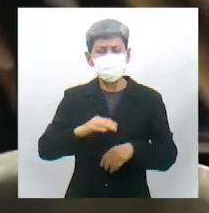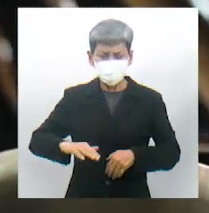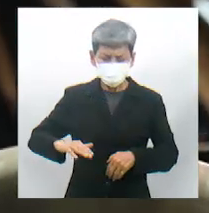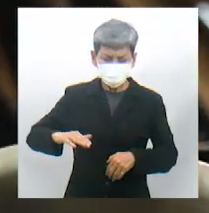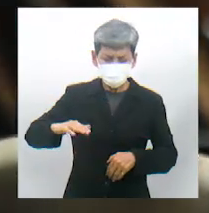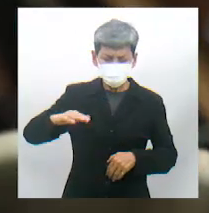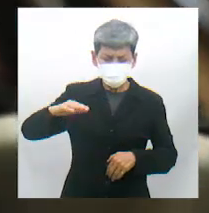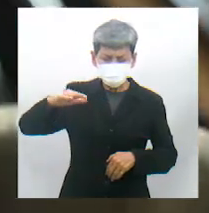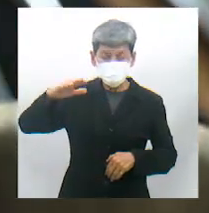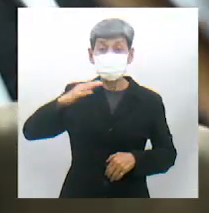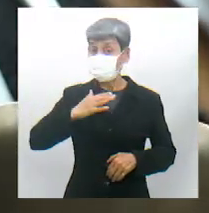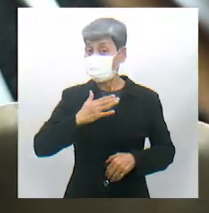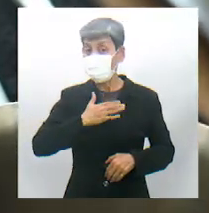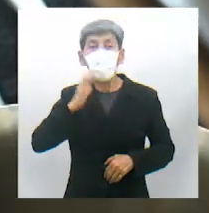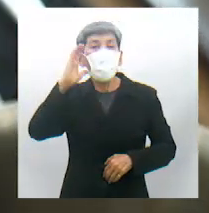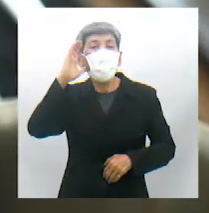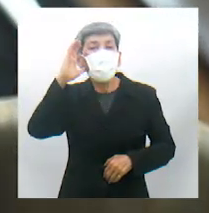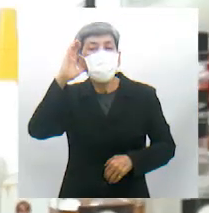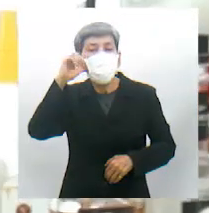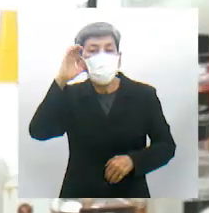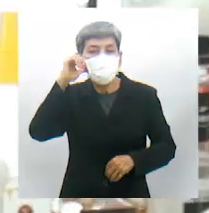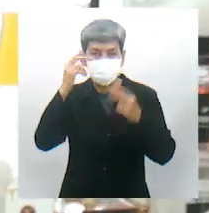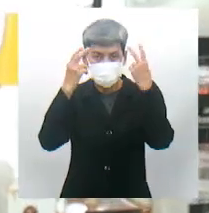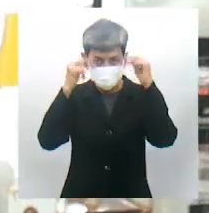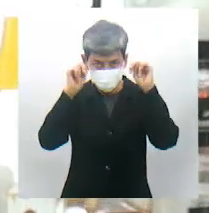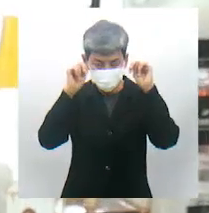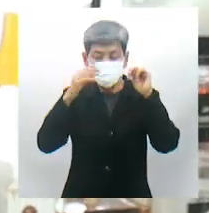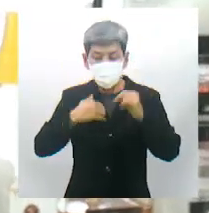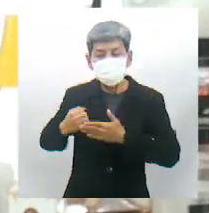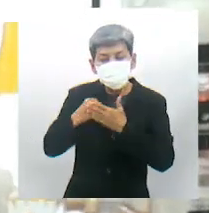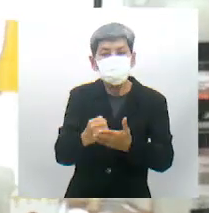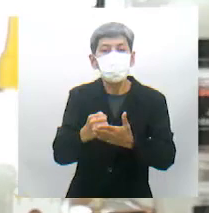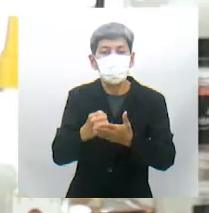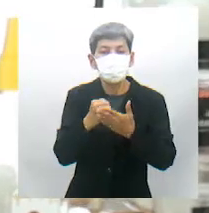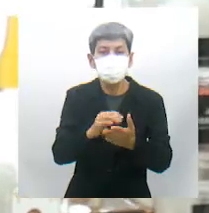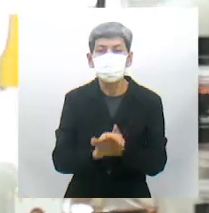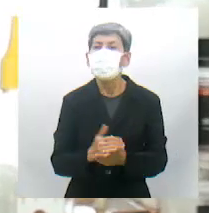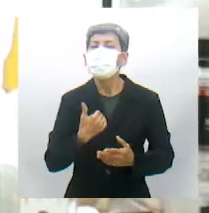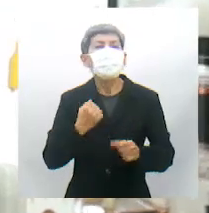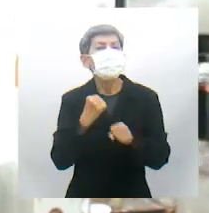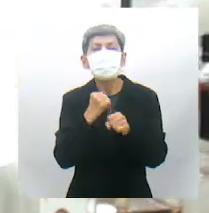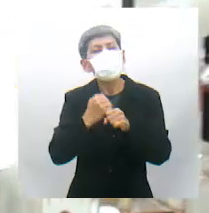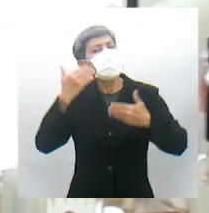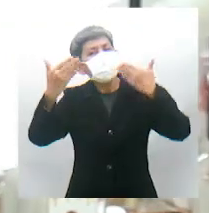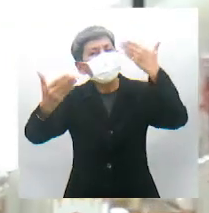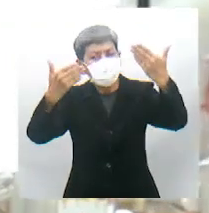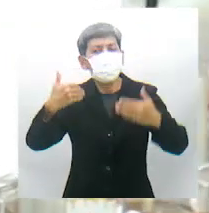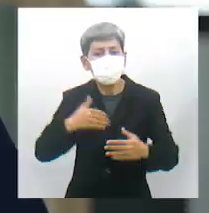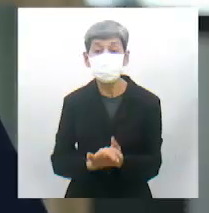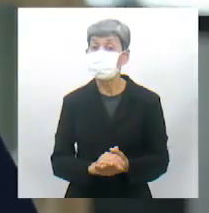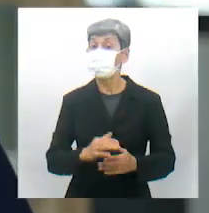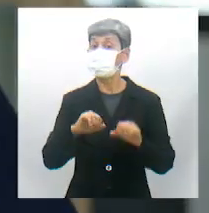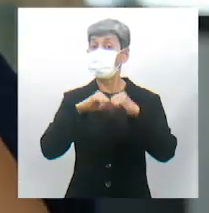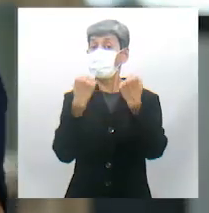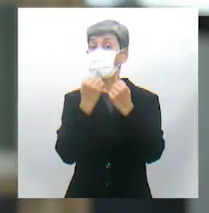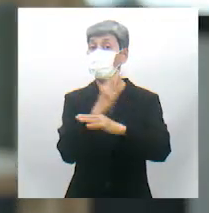นโตค่ะเพราะว่าด้วยความที่พ่อเขาเป็นนายกหนูก็เข้ามาช่วยอยู่ตลอดเวลามีกิจกรรมมีอะไรเงี้ยค่ะถือว่าส